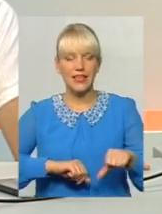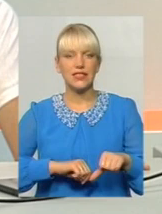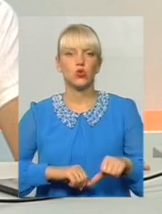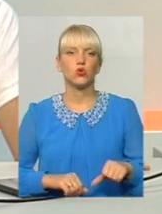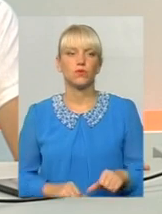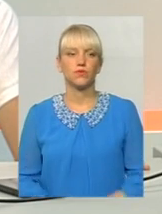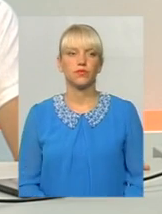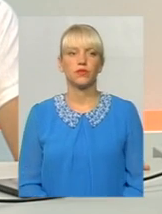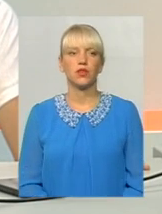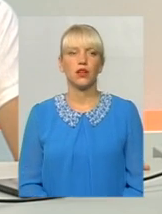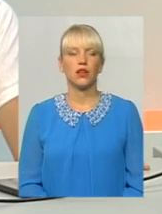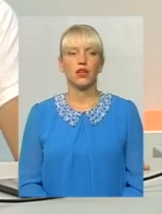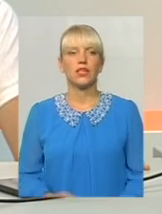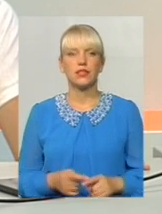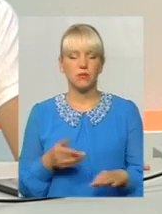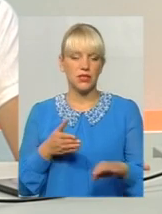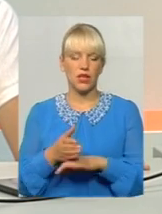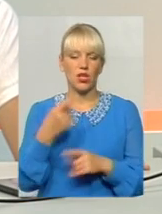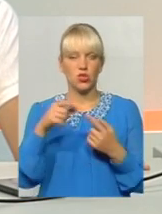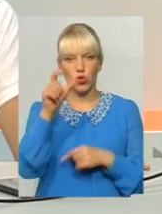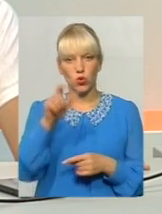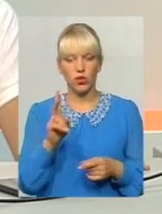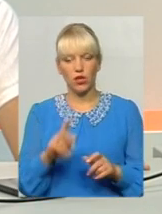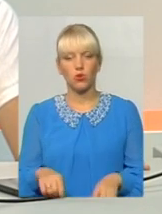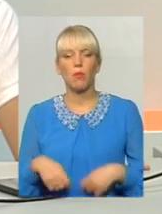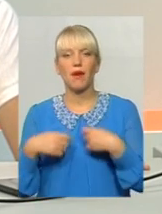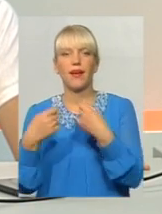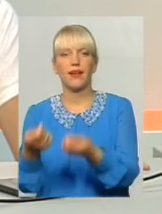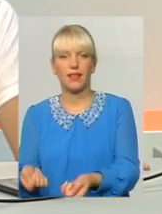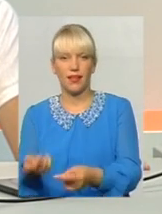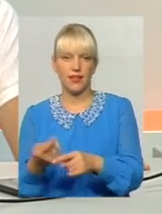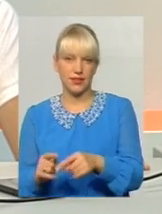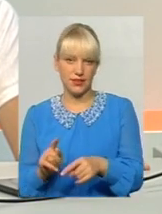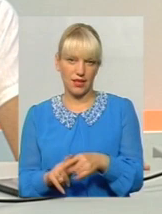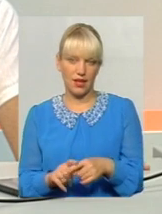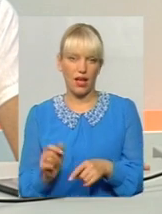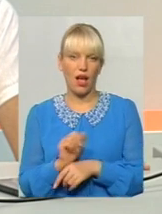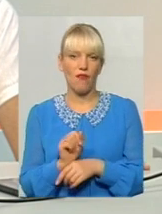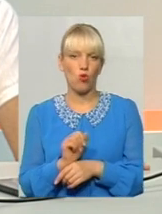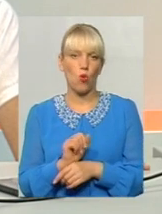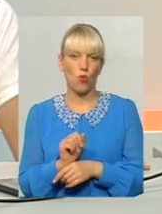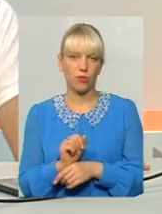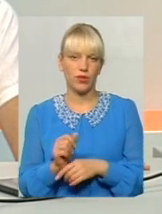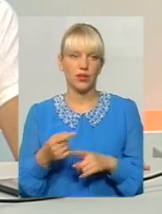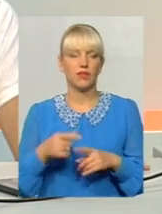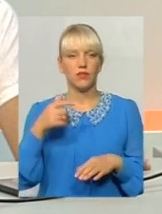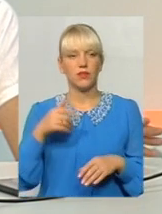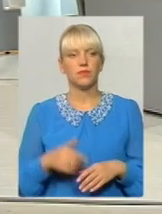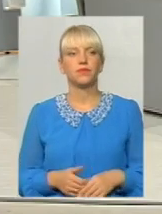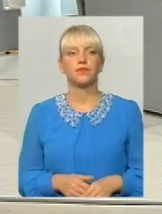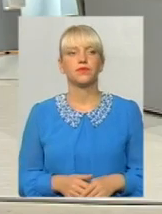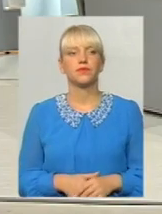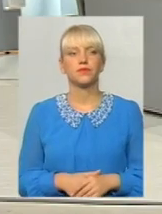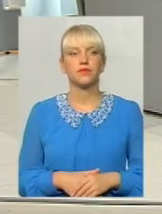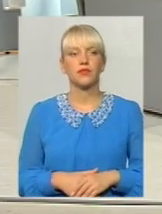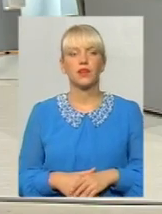нашої держави пересікає інший громадянин іншої держави і передає автомобіль. Тобто, як ви розумієте, не саме водій. Ну, згідно конвенції. Так,